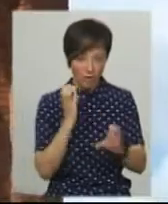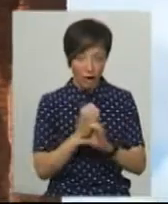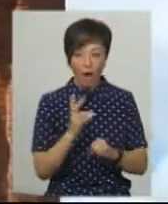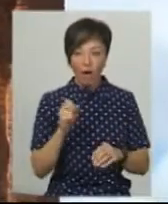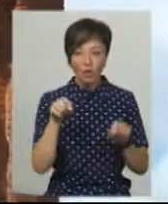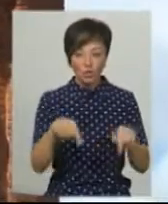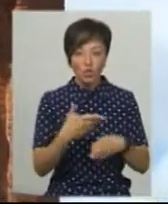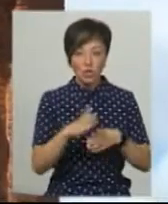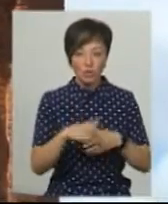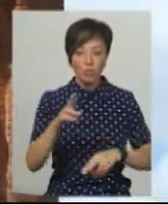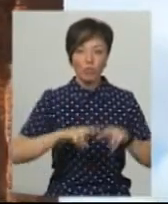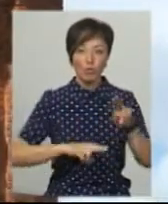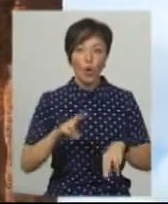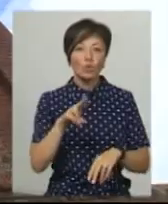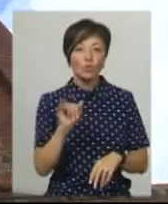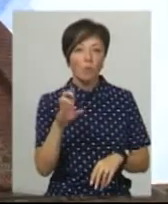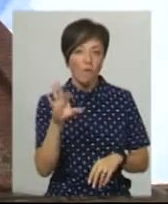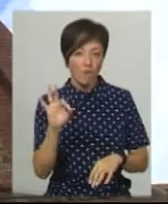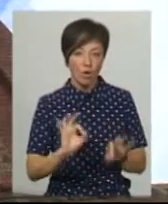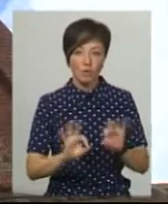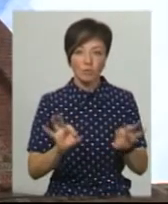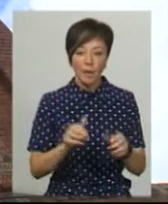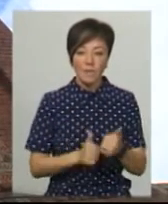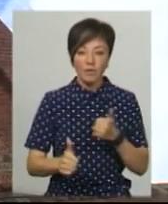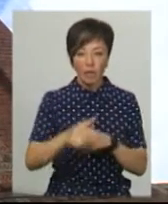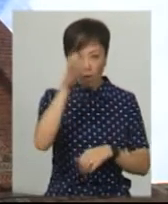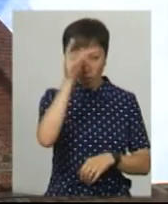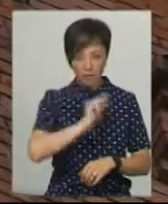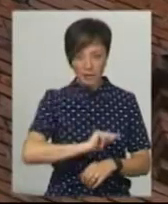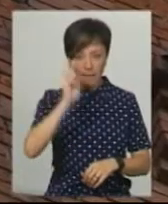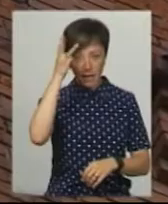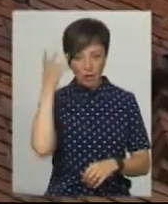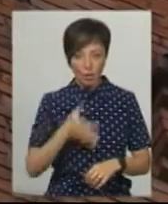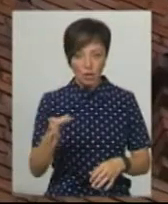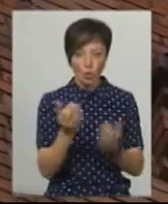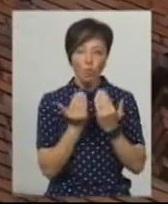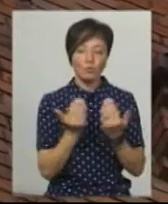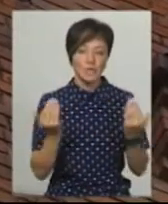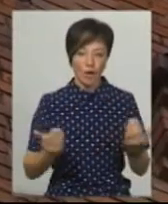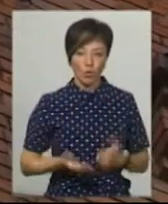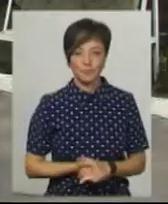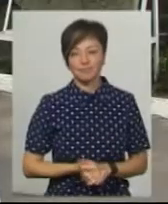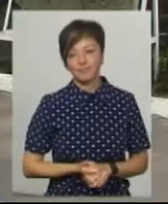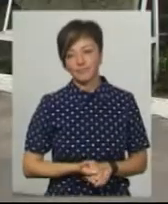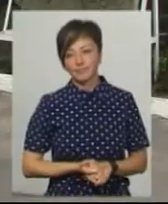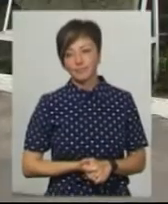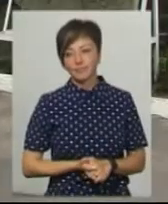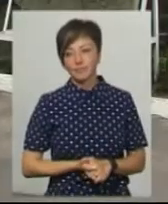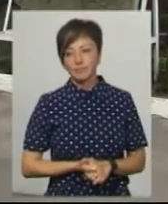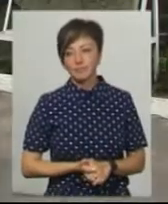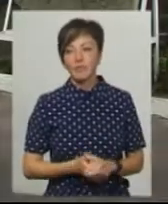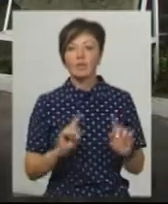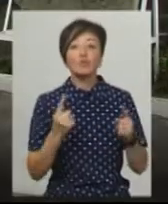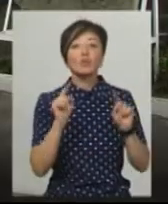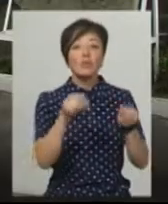була побудована у мікрорайоні Дубове, розповідає провідний науковий співробітник Хмельницького обласного краєзнавчого музею Сергій Ясюнін. Чому